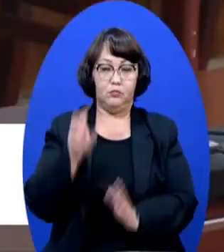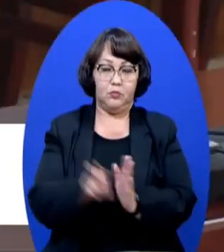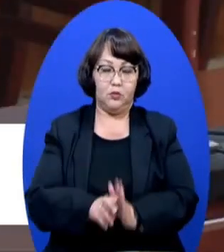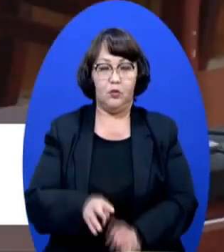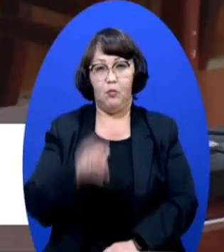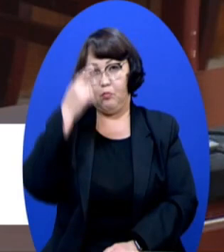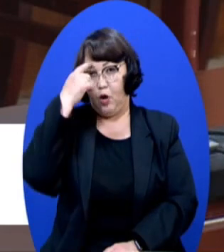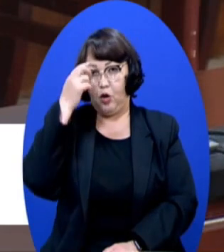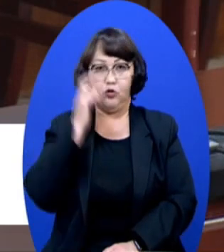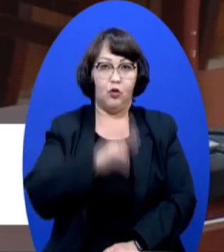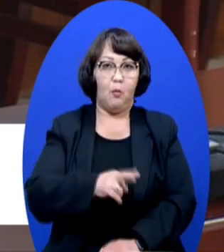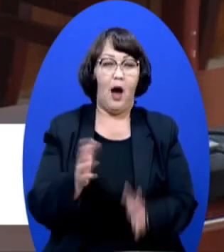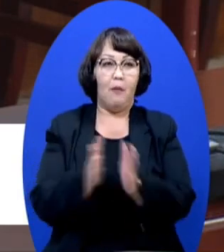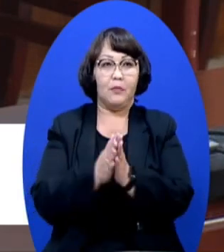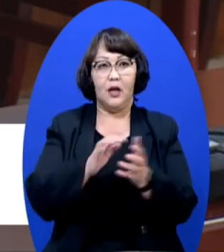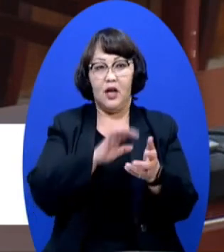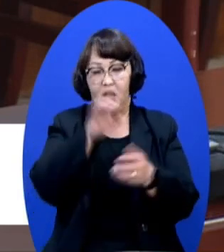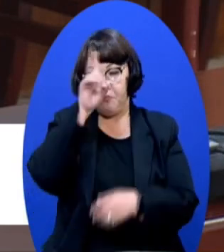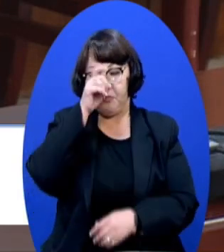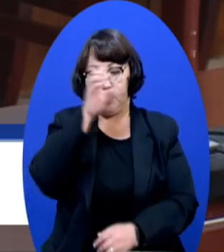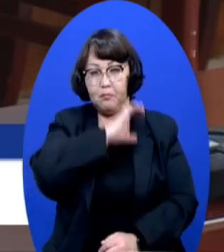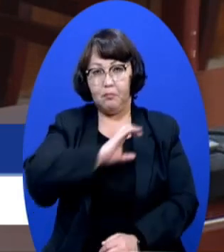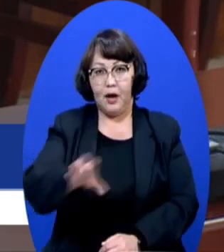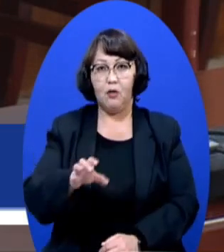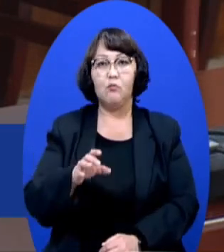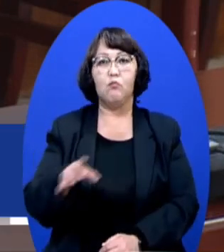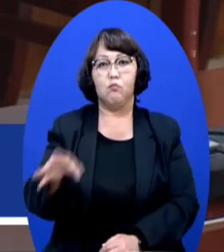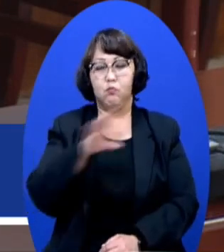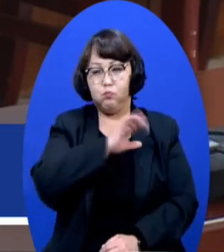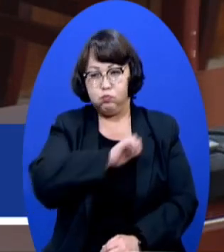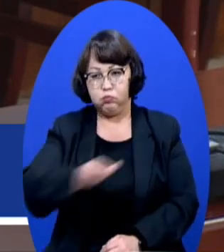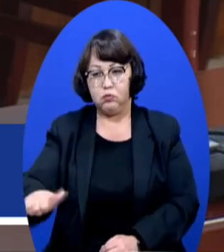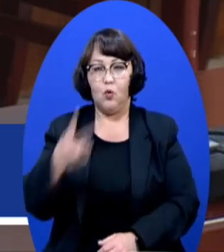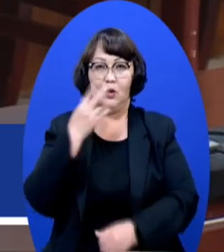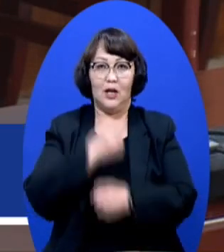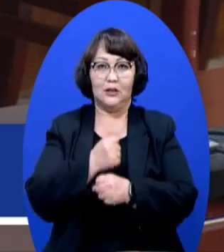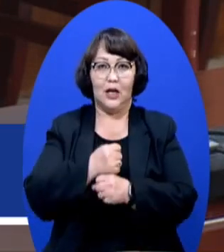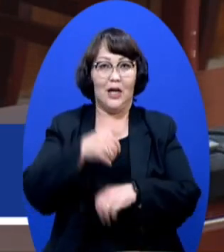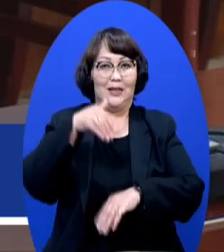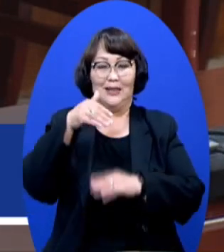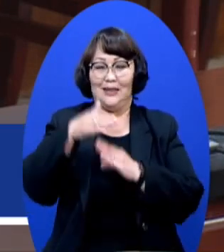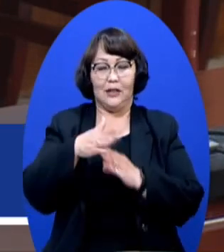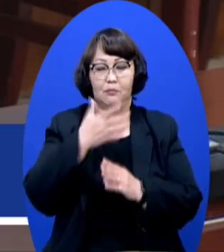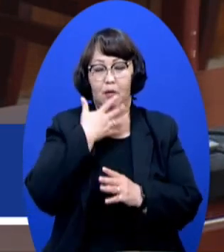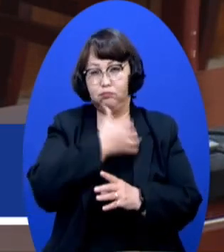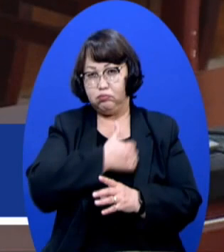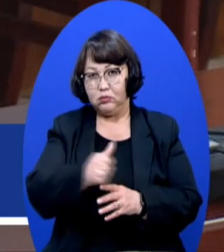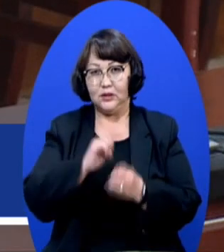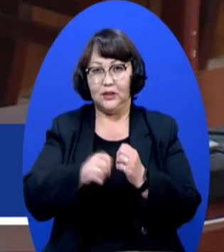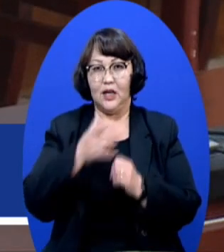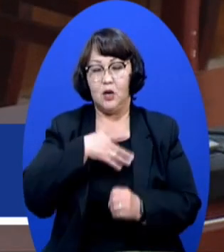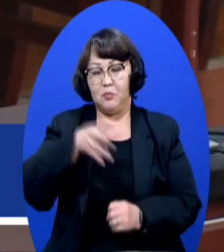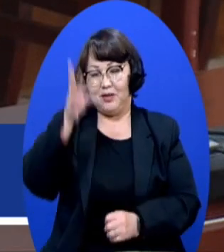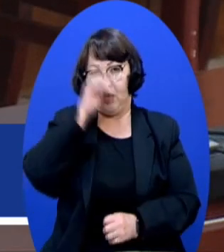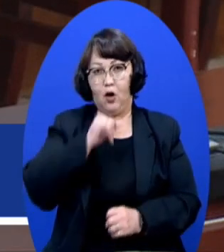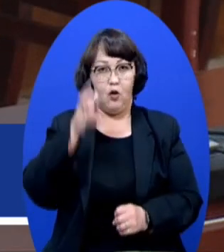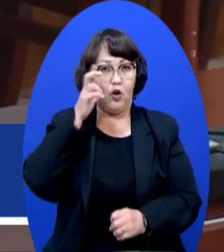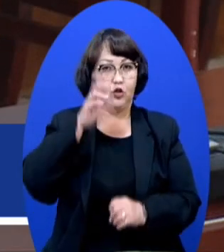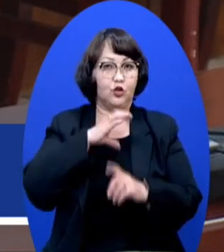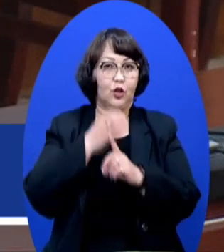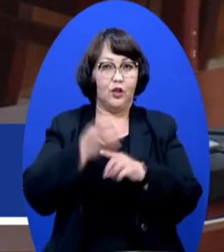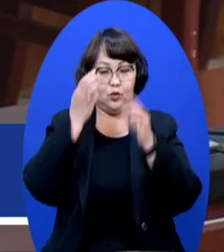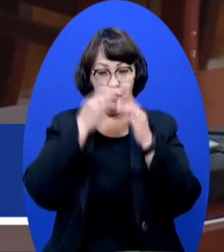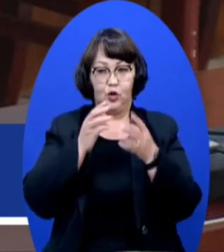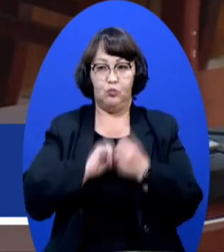Монгол Японы эмнэлэг бол жигд хэмийн үйл ажиллагаа явах бүх нөхцөл боломжвол эрүүл мэндийн яам, боловсролын шинжилх ухааны спортын яамнаас